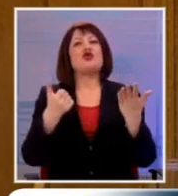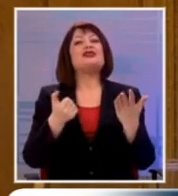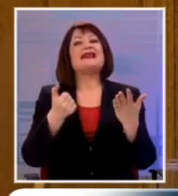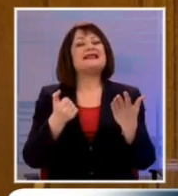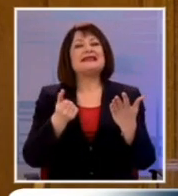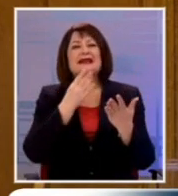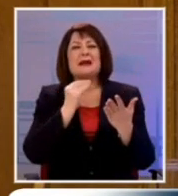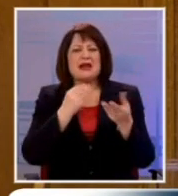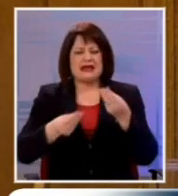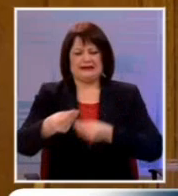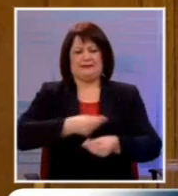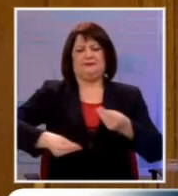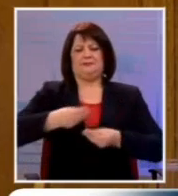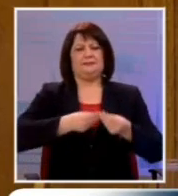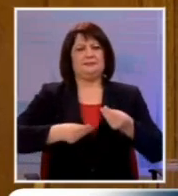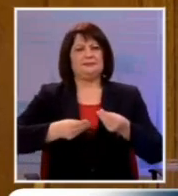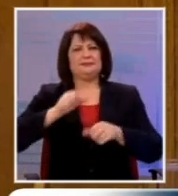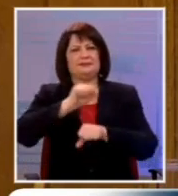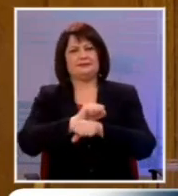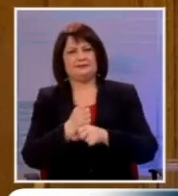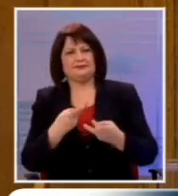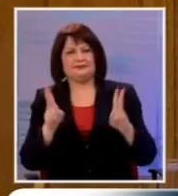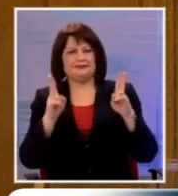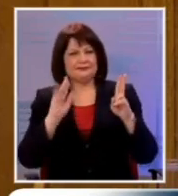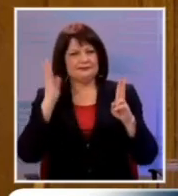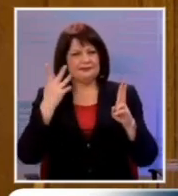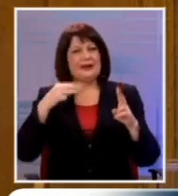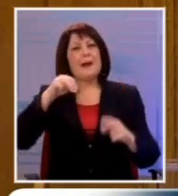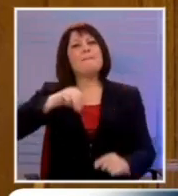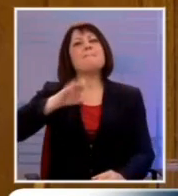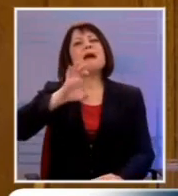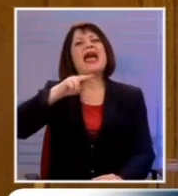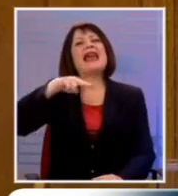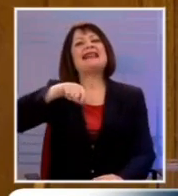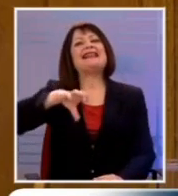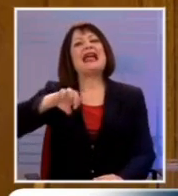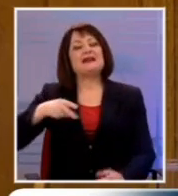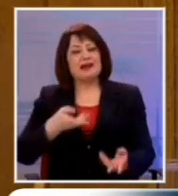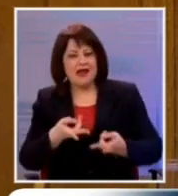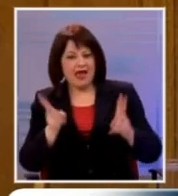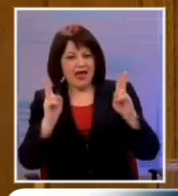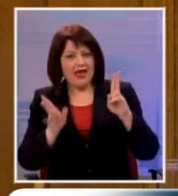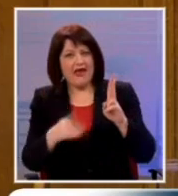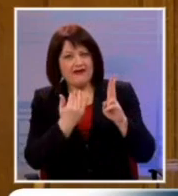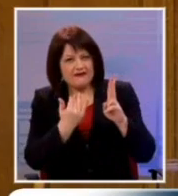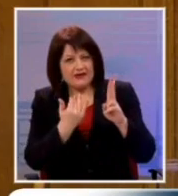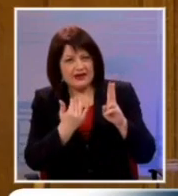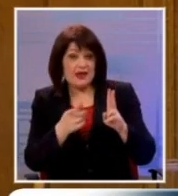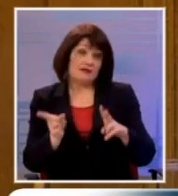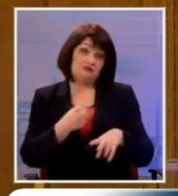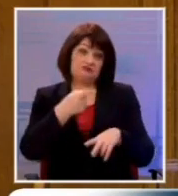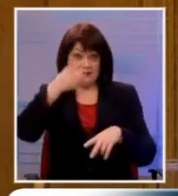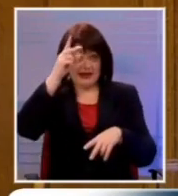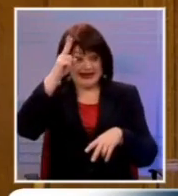επέσχυντη συναλλαγή για την αποφυλάκηση του εγκληματία πολέμου Μέρτεν και την παραπομπή των εγκληματιών πολέμου στη Γερμανία για